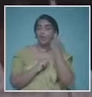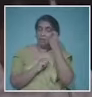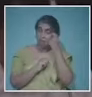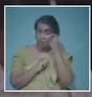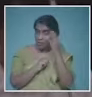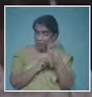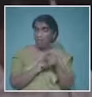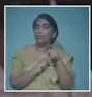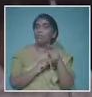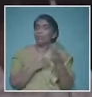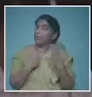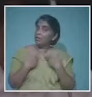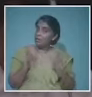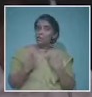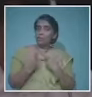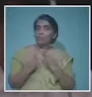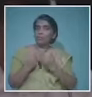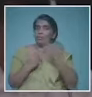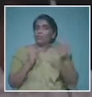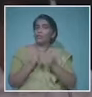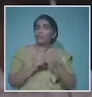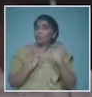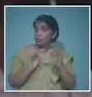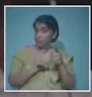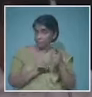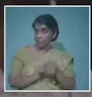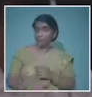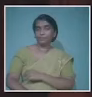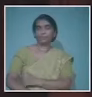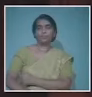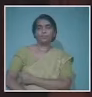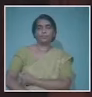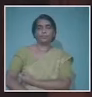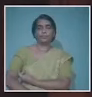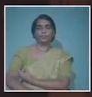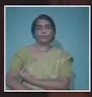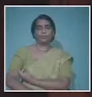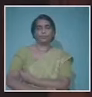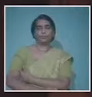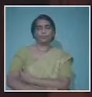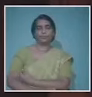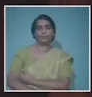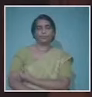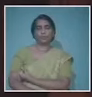වෙලා තියෙනවා. එහෙම නැත්නම් මම කියන දේ ක්‍රියාත්මක කරගෙන ඔබ සමාල සූදානම්. ගරු මන්ත්‍රීතුමා